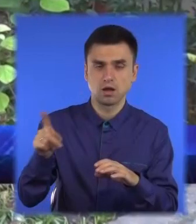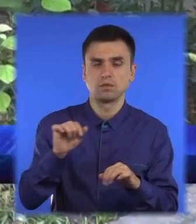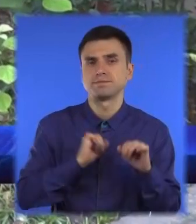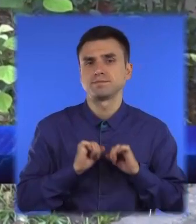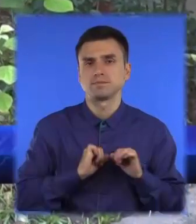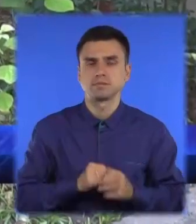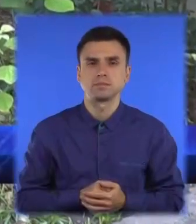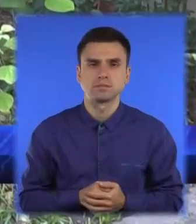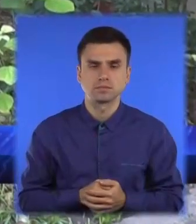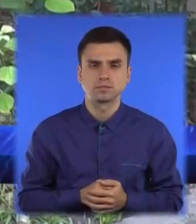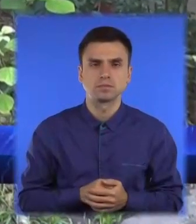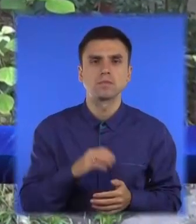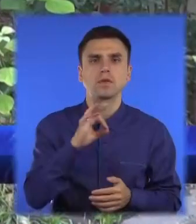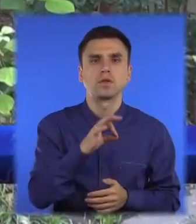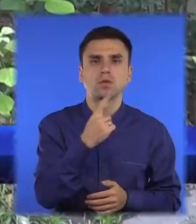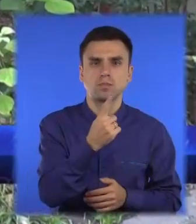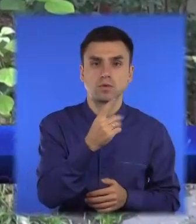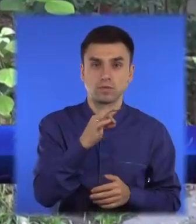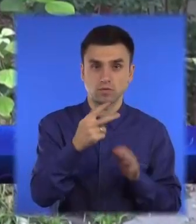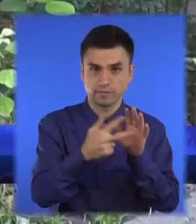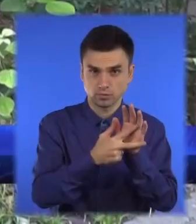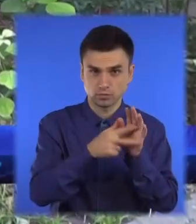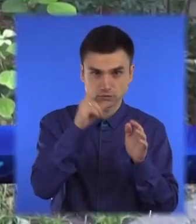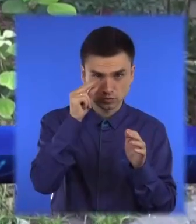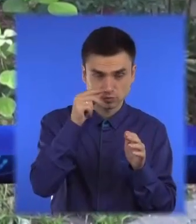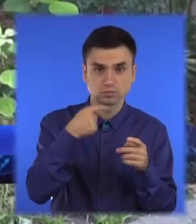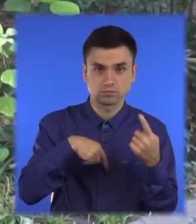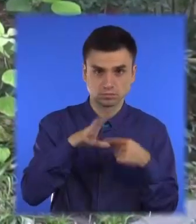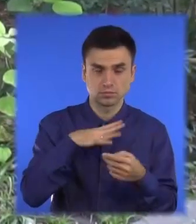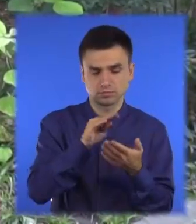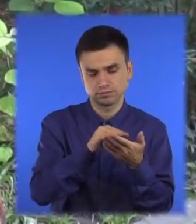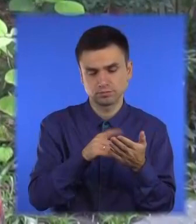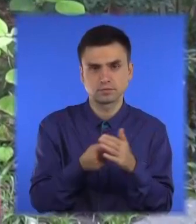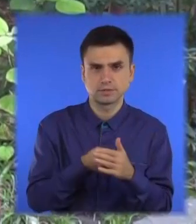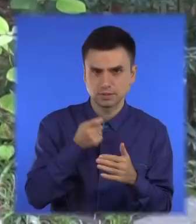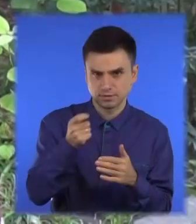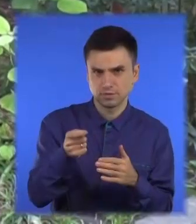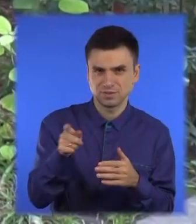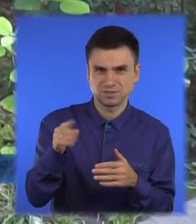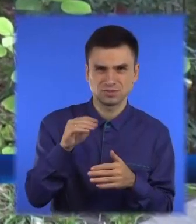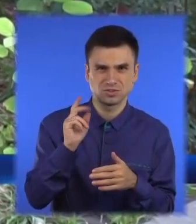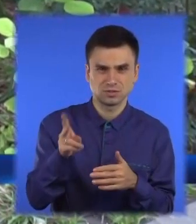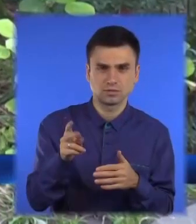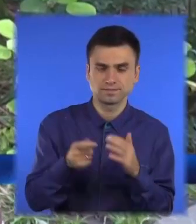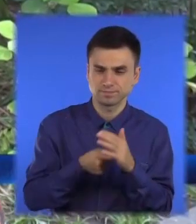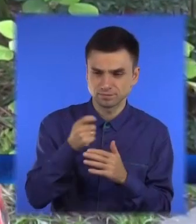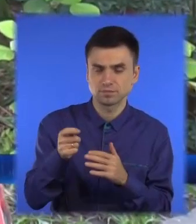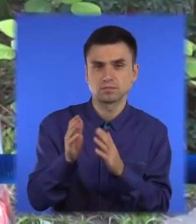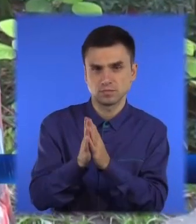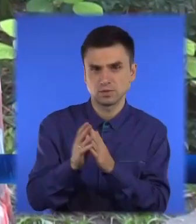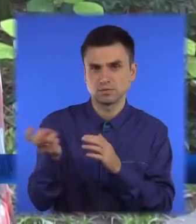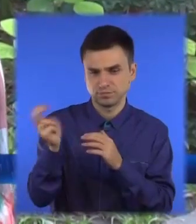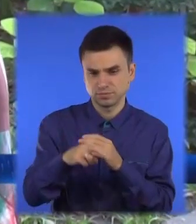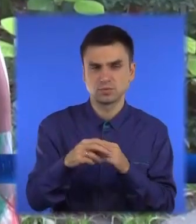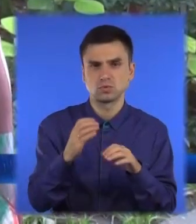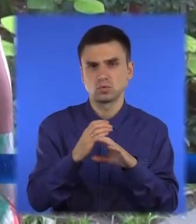01.08 ми обратились з заявленням в «Уют» о том, чтобы нам отремонтировали в люке трубу. Прорвала